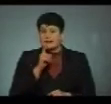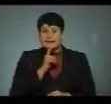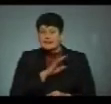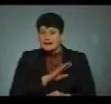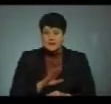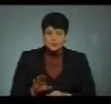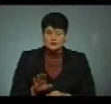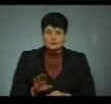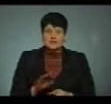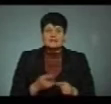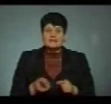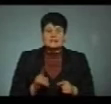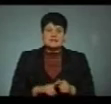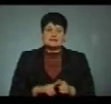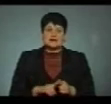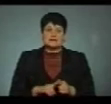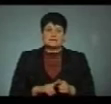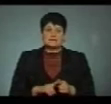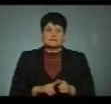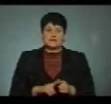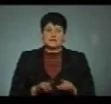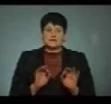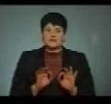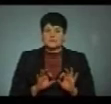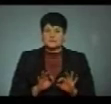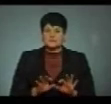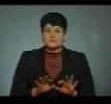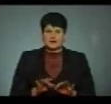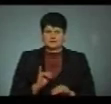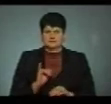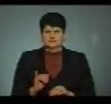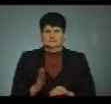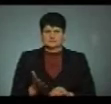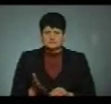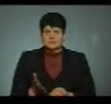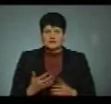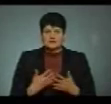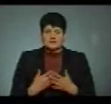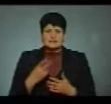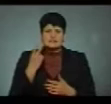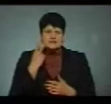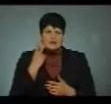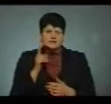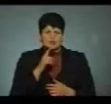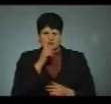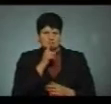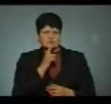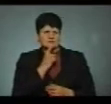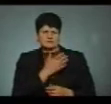розуміються, зазвичай це інтерпретується ними як негатив. Тому що завжди щось